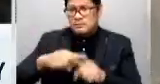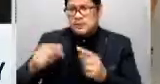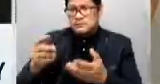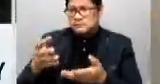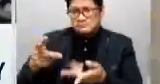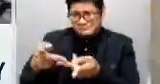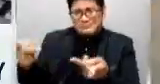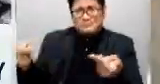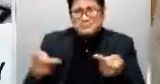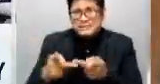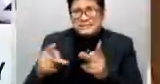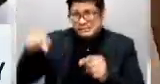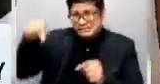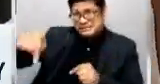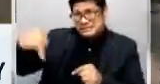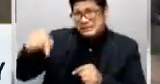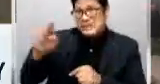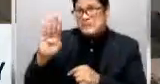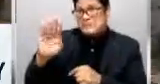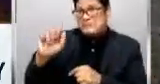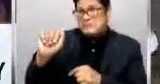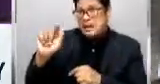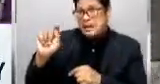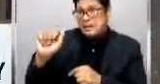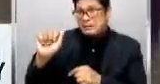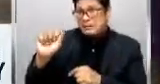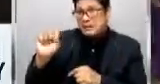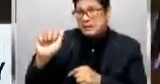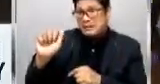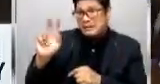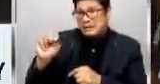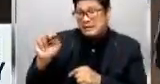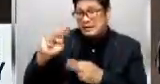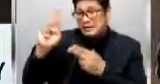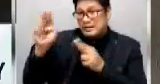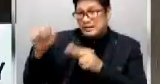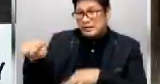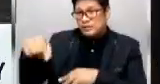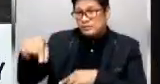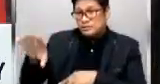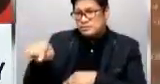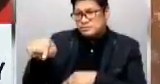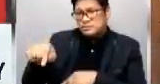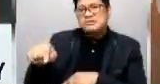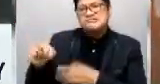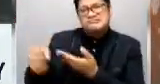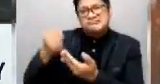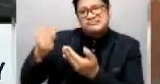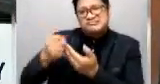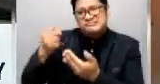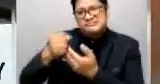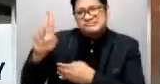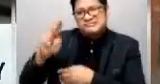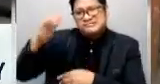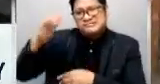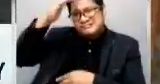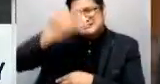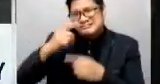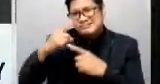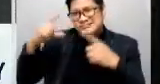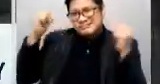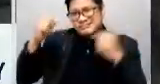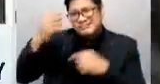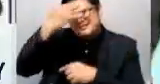Barangay Batasan Hills sa Quezon City, tila nakakalimutan ang simpleng pagsusuot ng face mask at face shield kapag